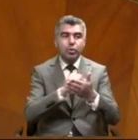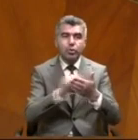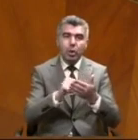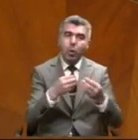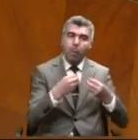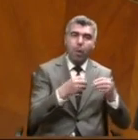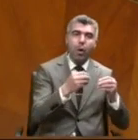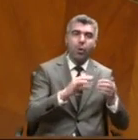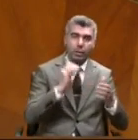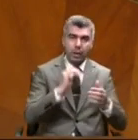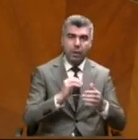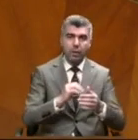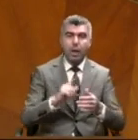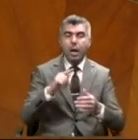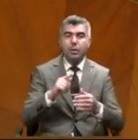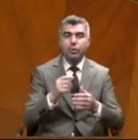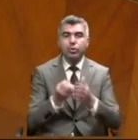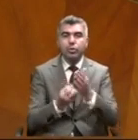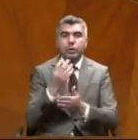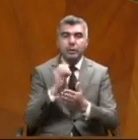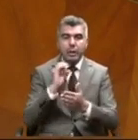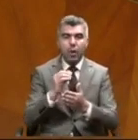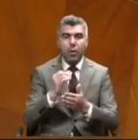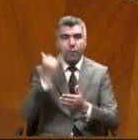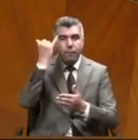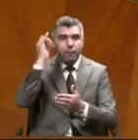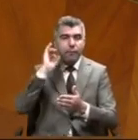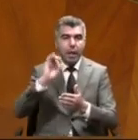ودرنا منظومه ابتكاريه مغربيه